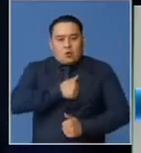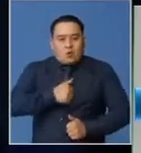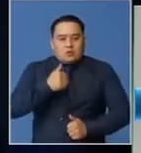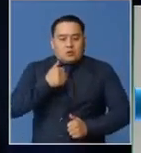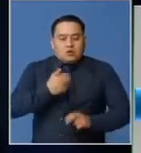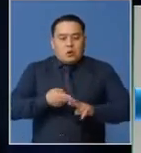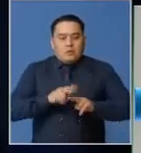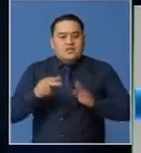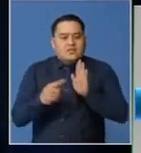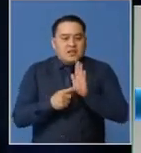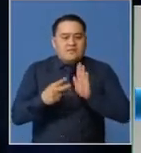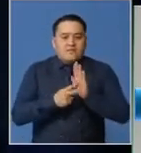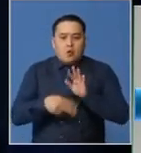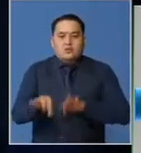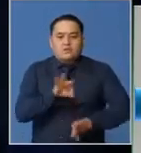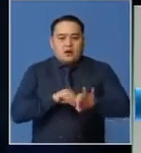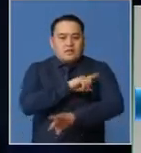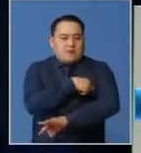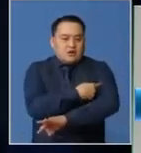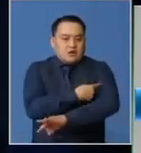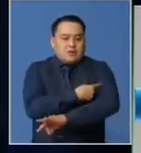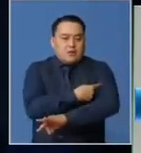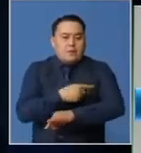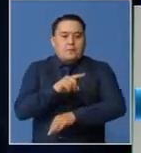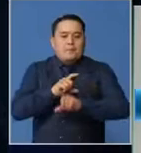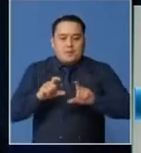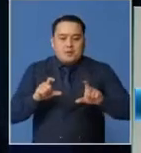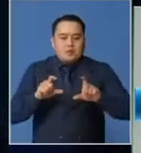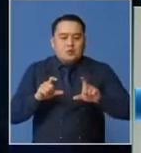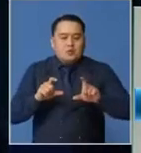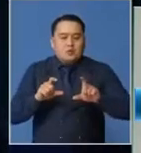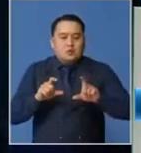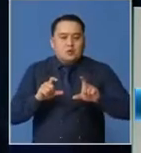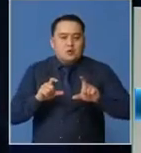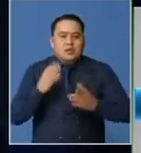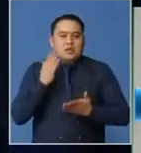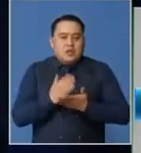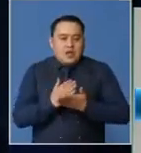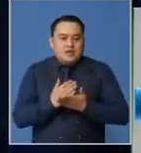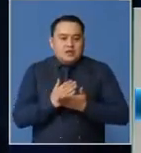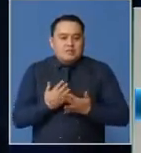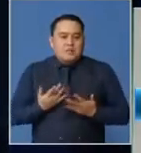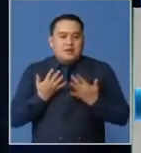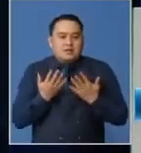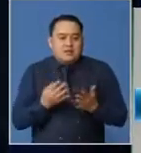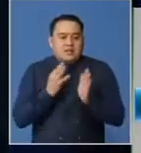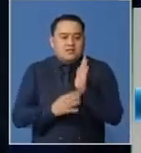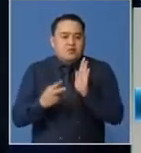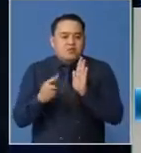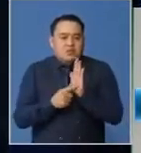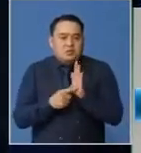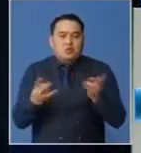строим 7-8 врачебных амбулаторий, медпунктов, вот, но имеется еще потребность